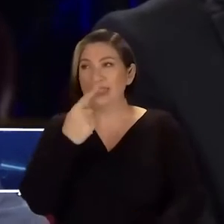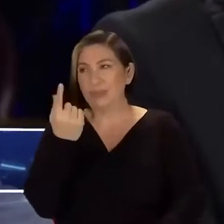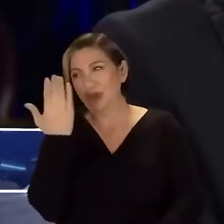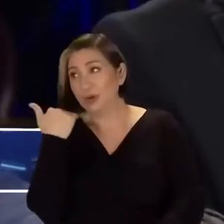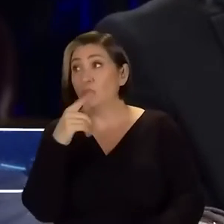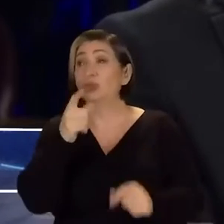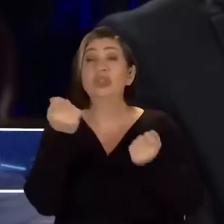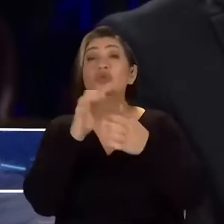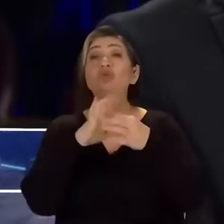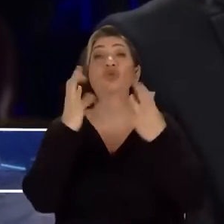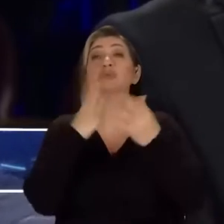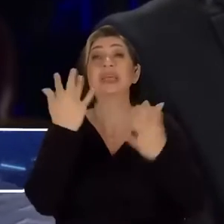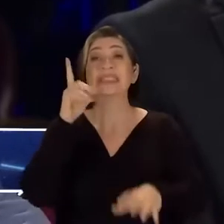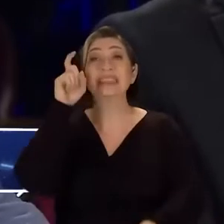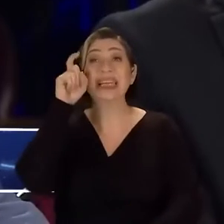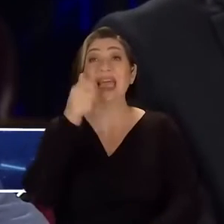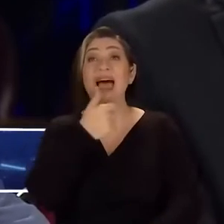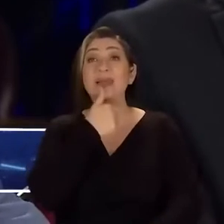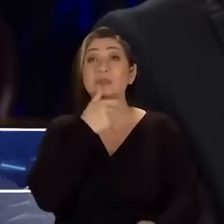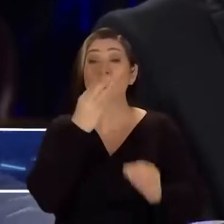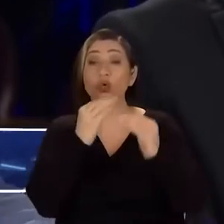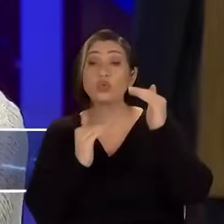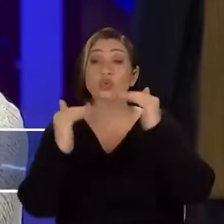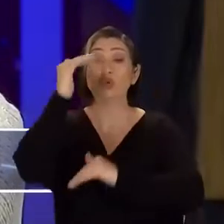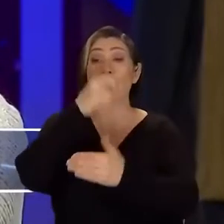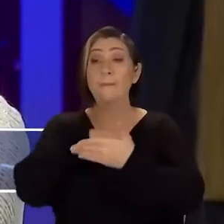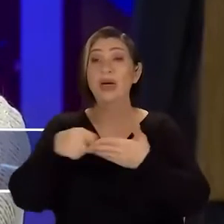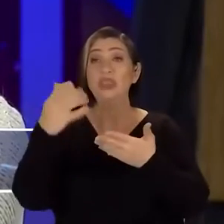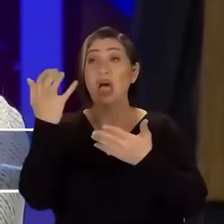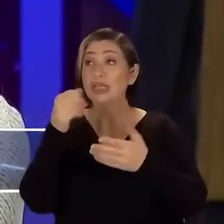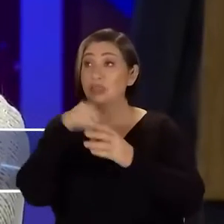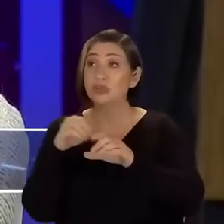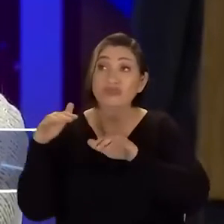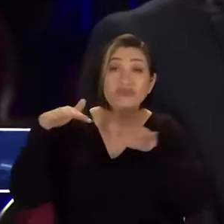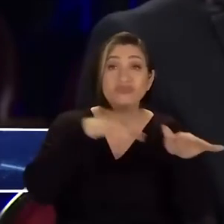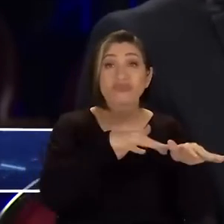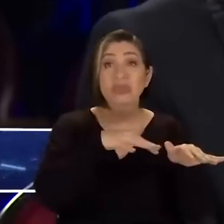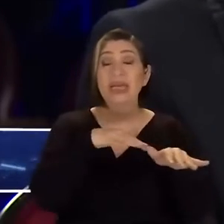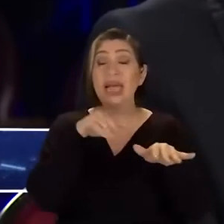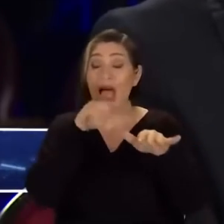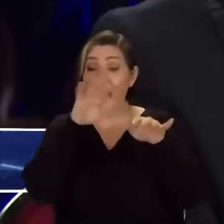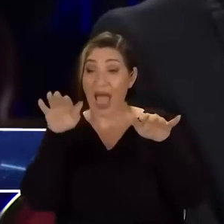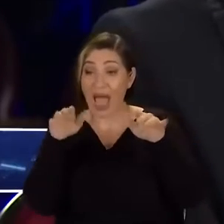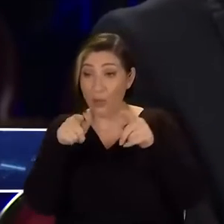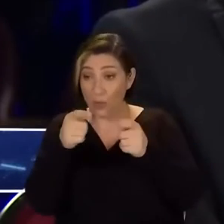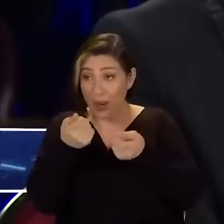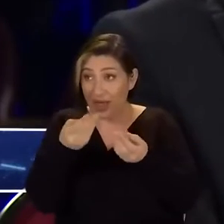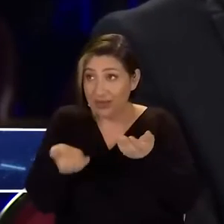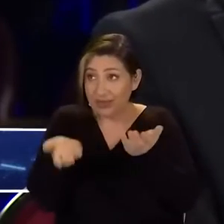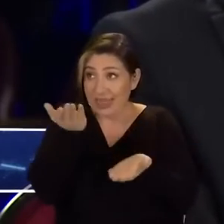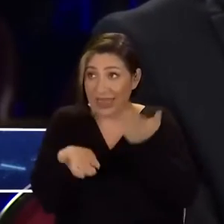Bu işin çözümü zeki adamlar orada çok yüksek maaş aldığı için oraya yayılıyor. Regülatör tarafının da